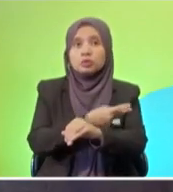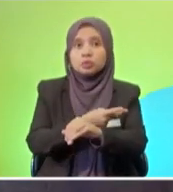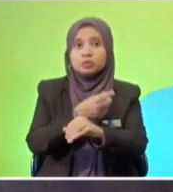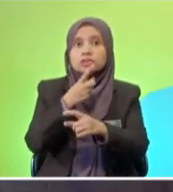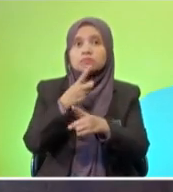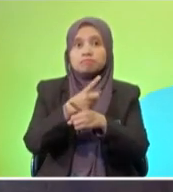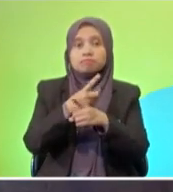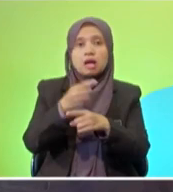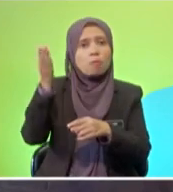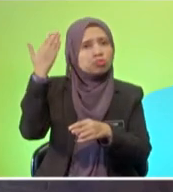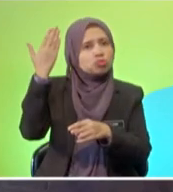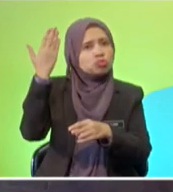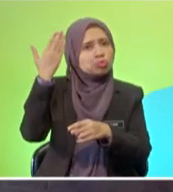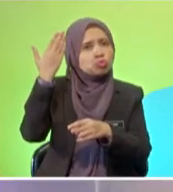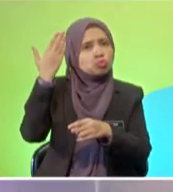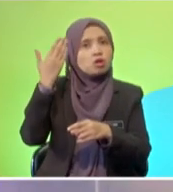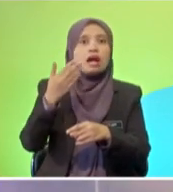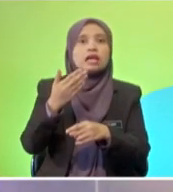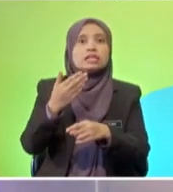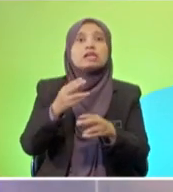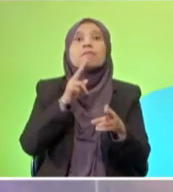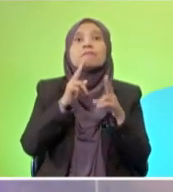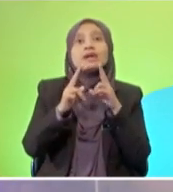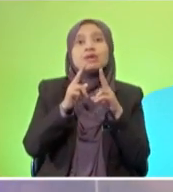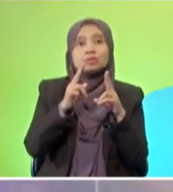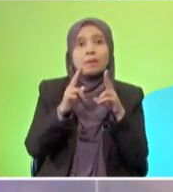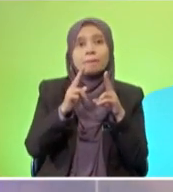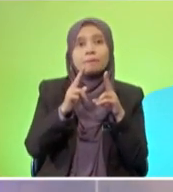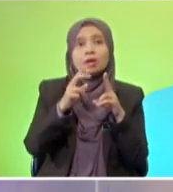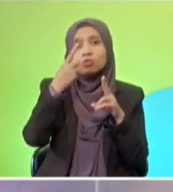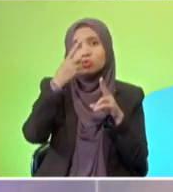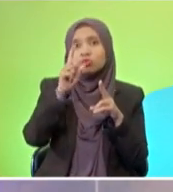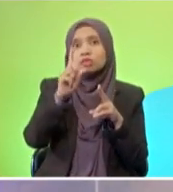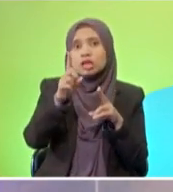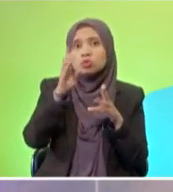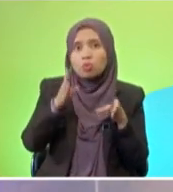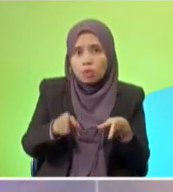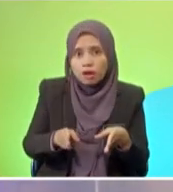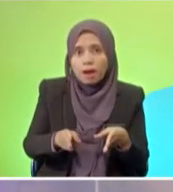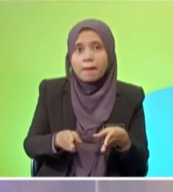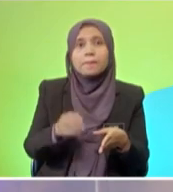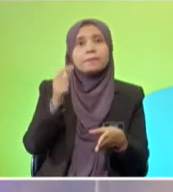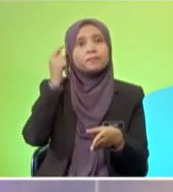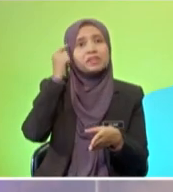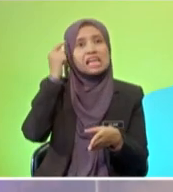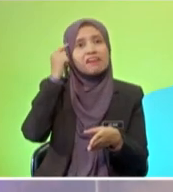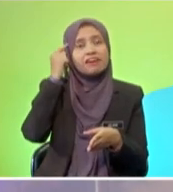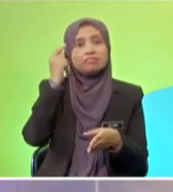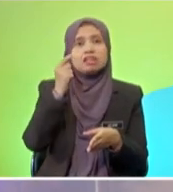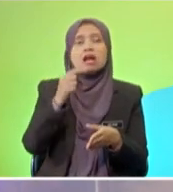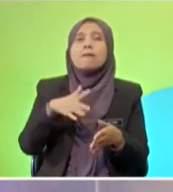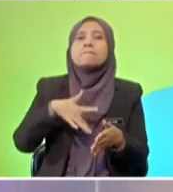pada zaman dahulu merupakan satu pengucapan untuk seseorang itu menyampaikan buah pikiran dan